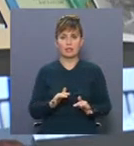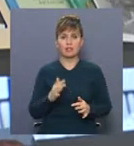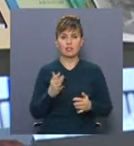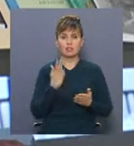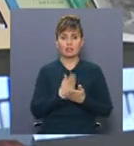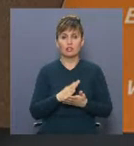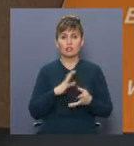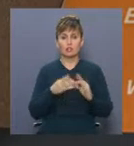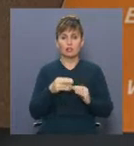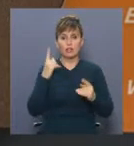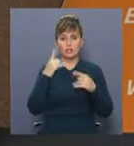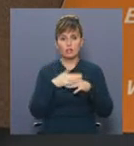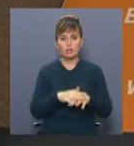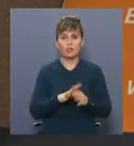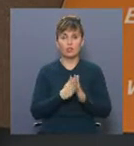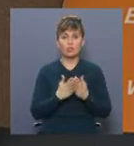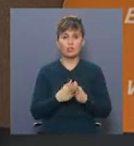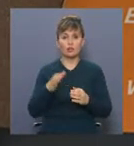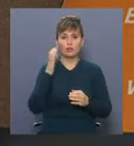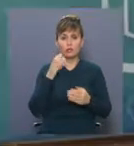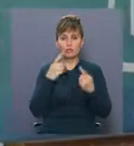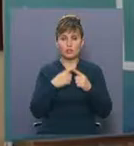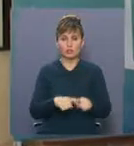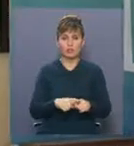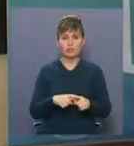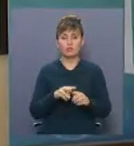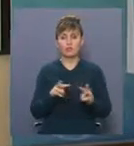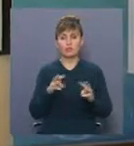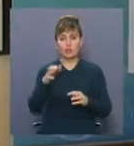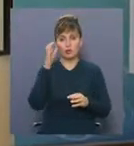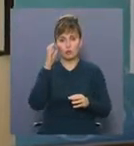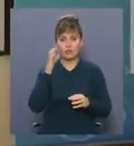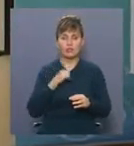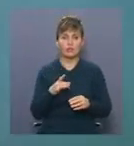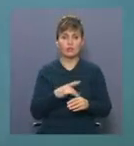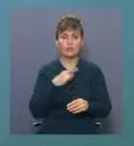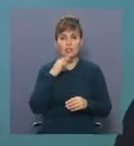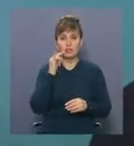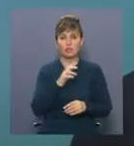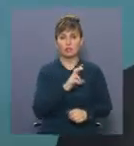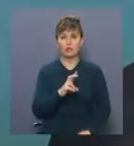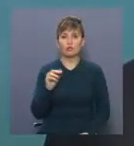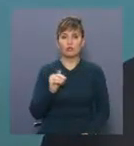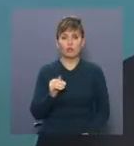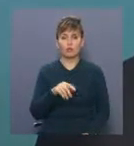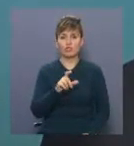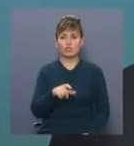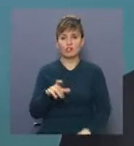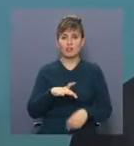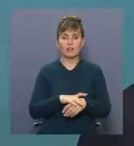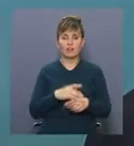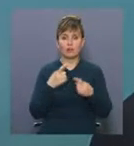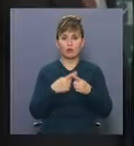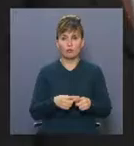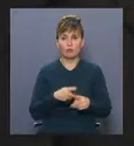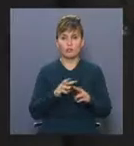результаты размышлений. Книга доктора технических наук, экс-министра науки и образования Республики Казахстан Бахджана Жумагулова «Человеческий фактор. Хроники